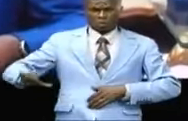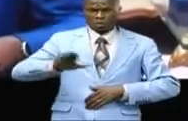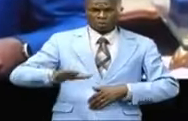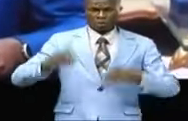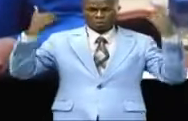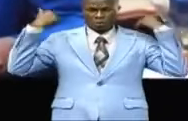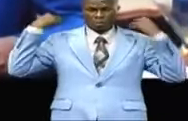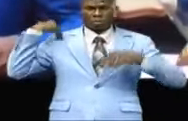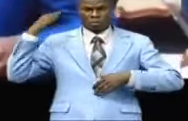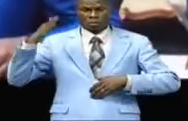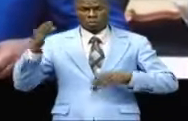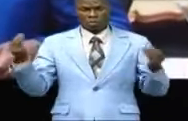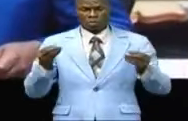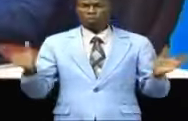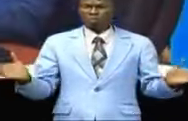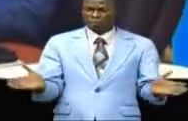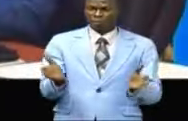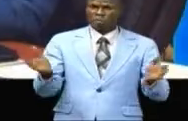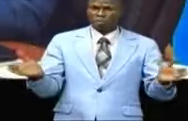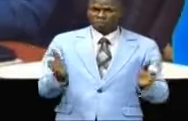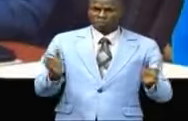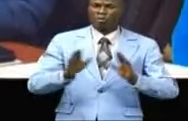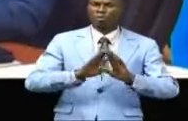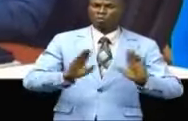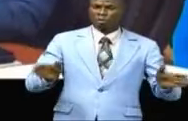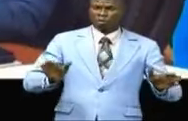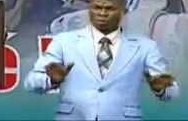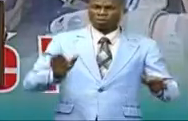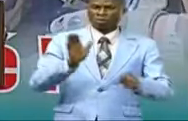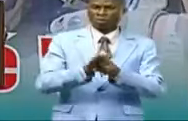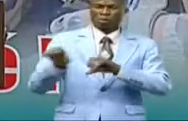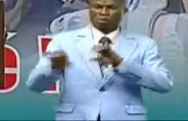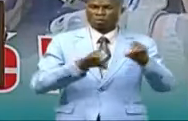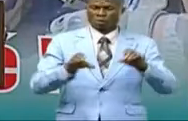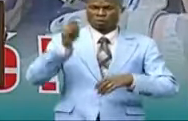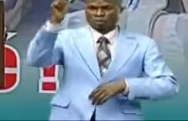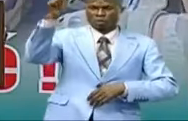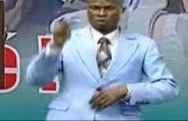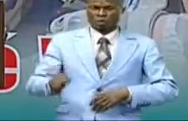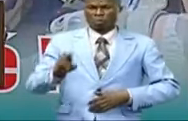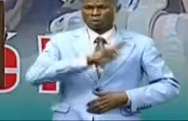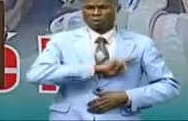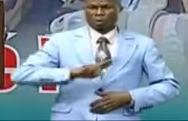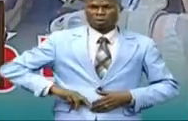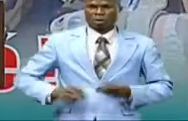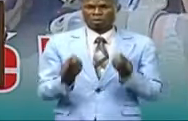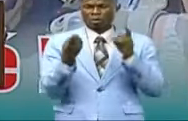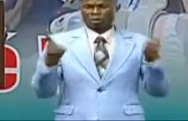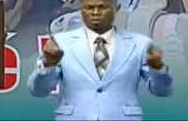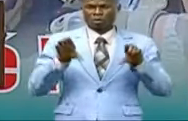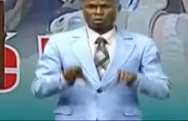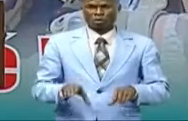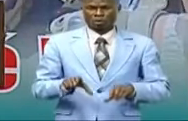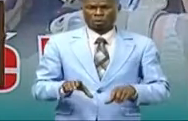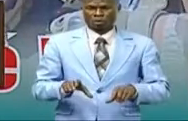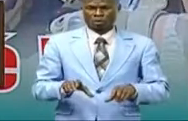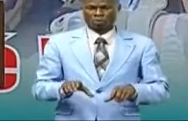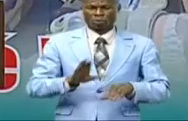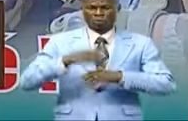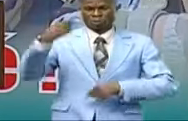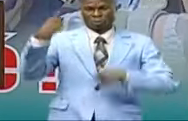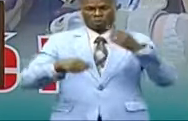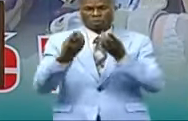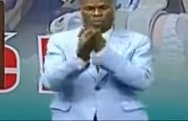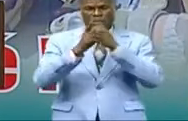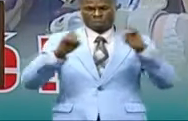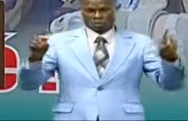République, chef de l'État, en vue de renforcer les capacités multidimensionnelles des forces armées de la République démocratique du Congo. Après débat